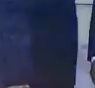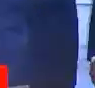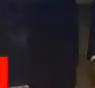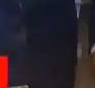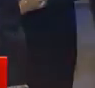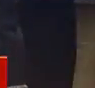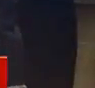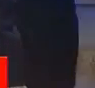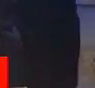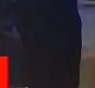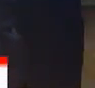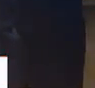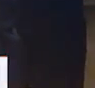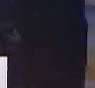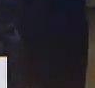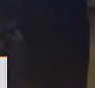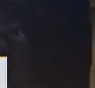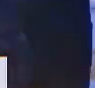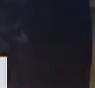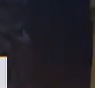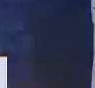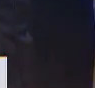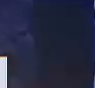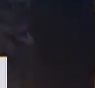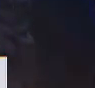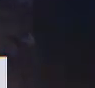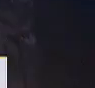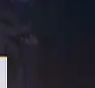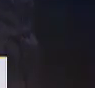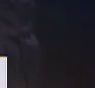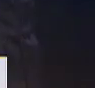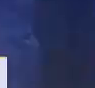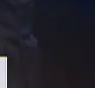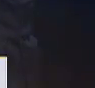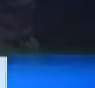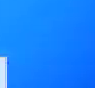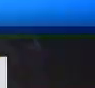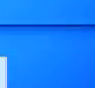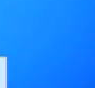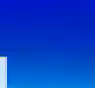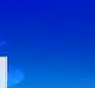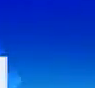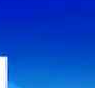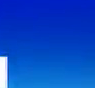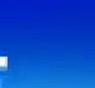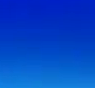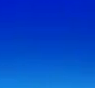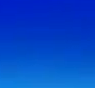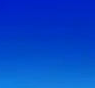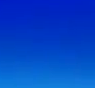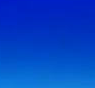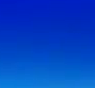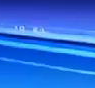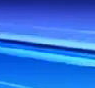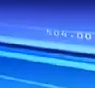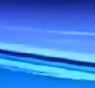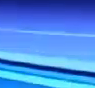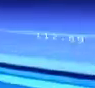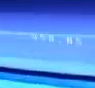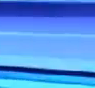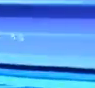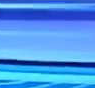selamat Bandar Usahawan dasar biru hak perniagaan Jana peluang kerja